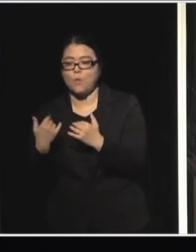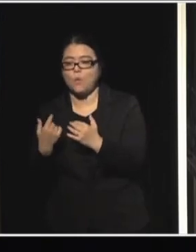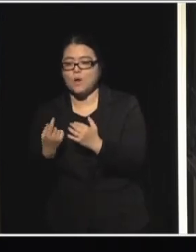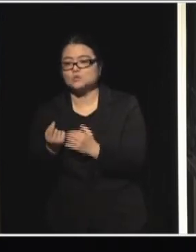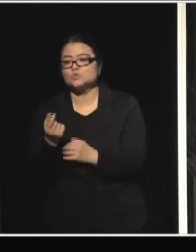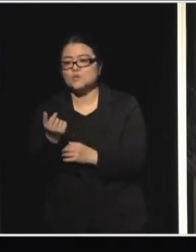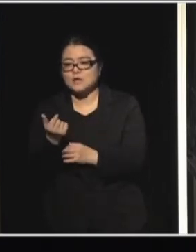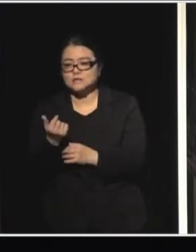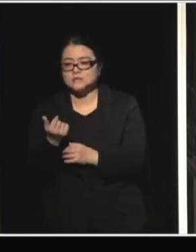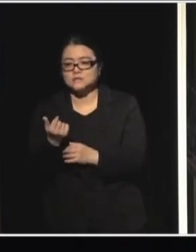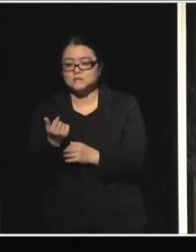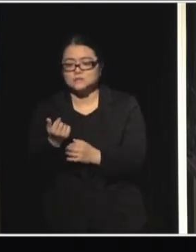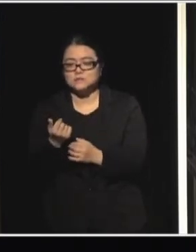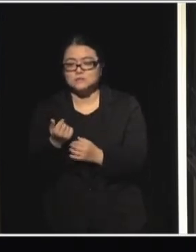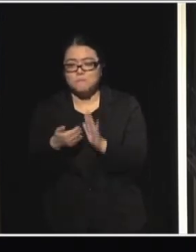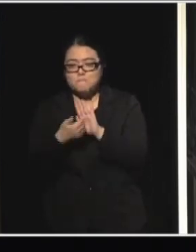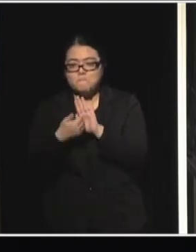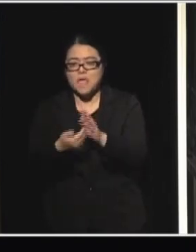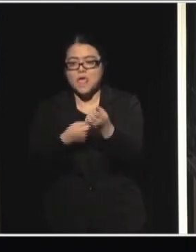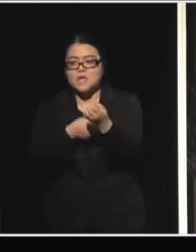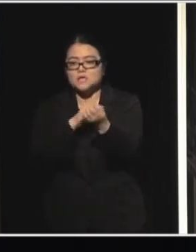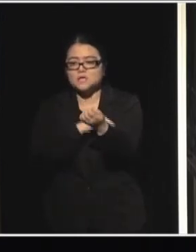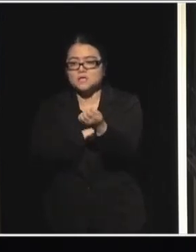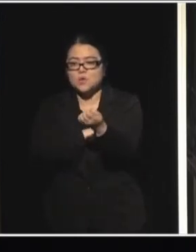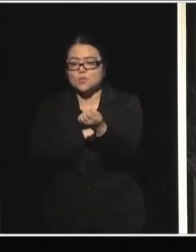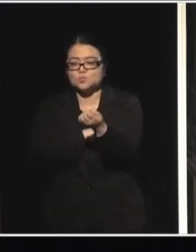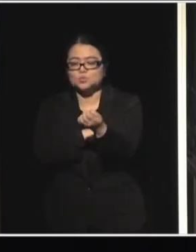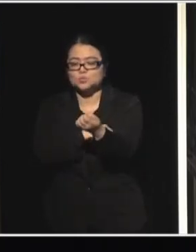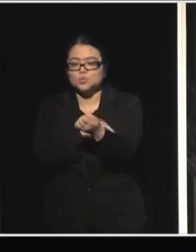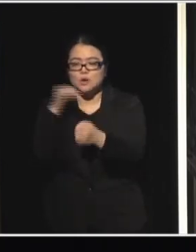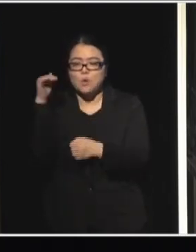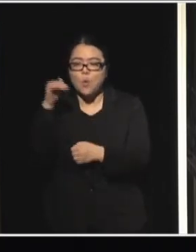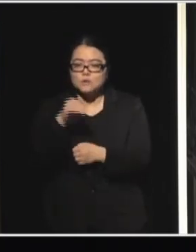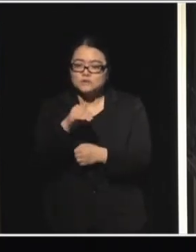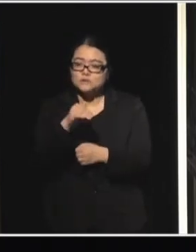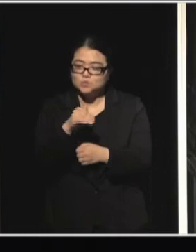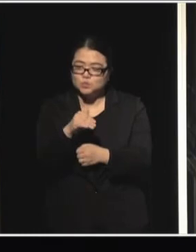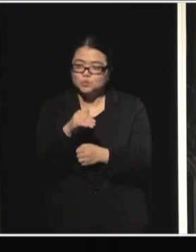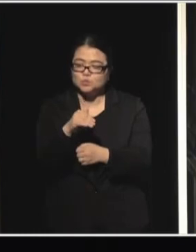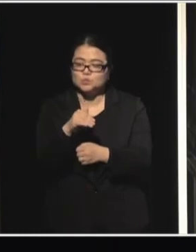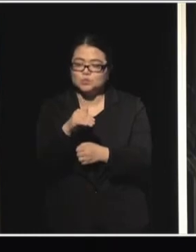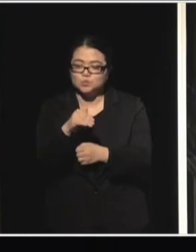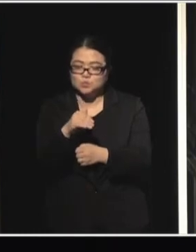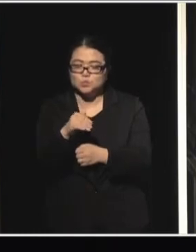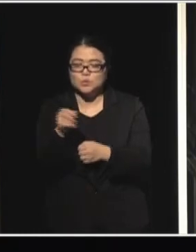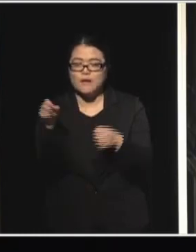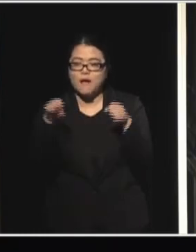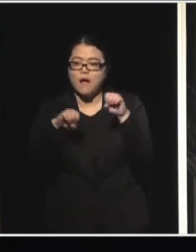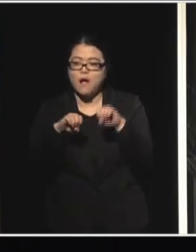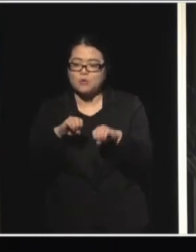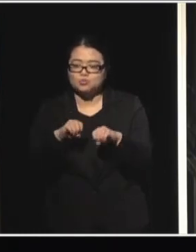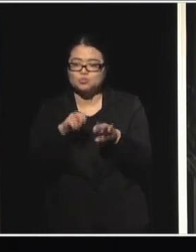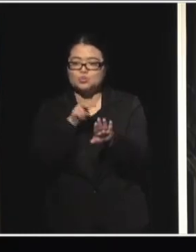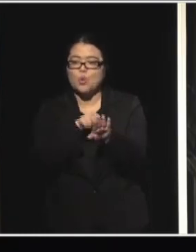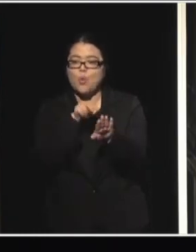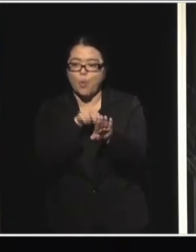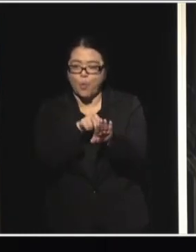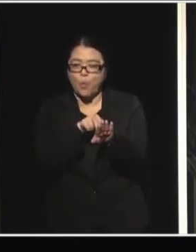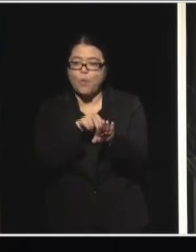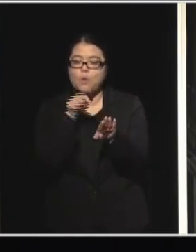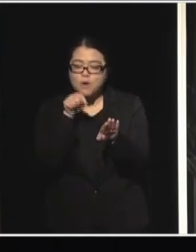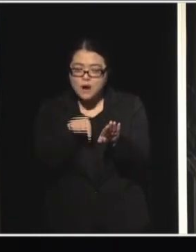落とす地上というふうに言われております化学療法というものが駐車改革は頭もやってる人です